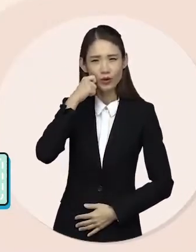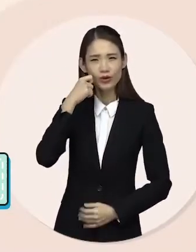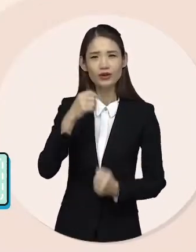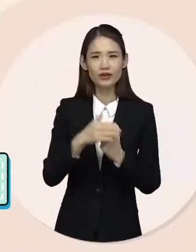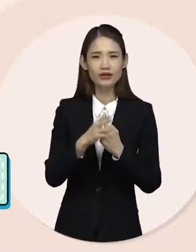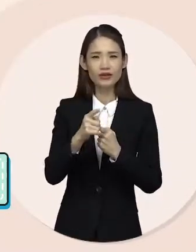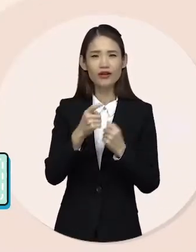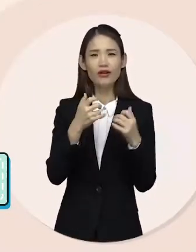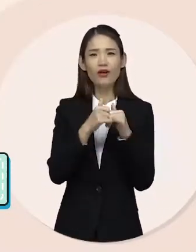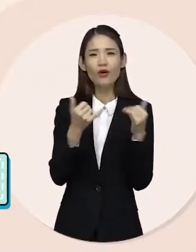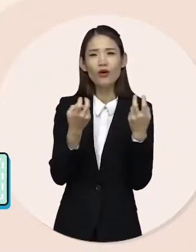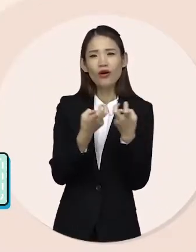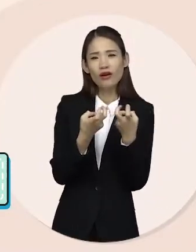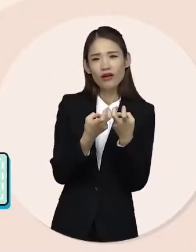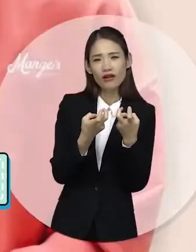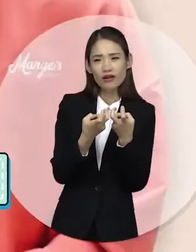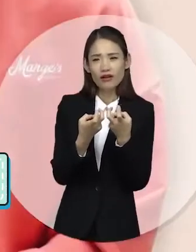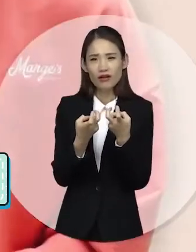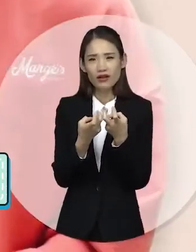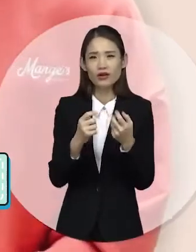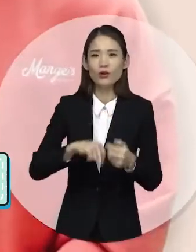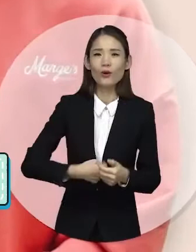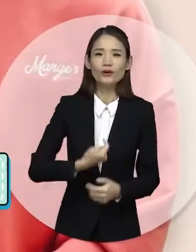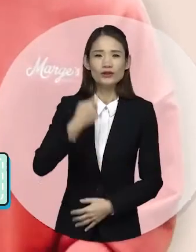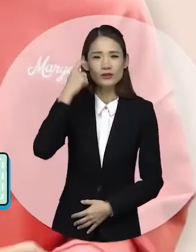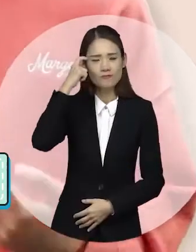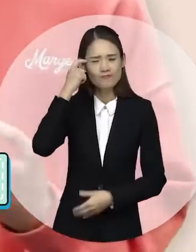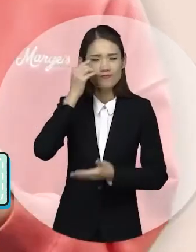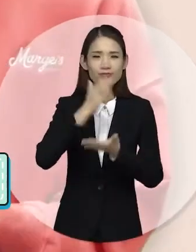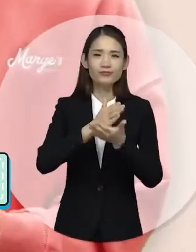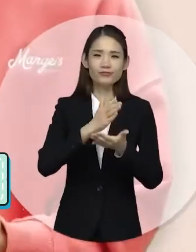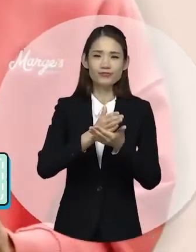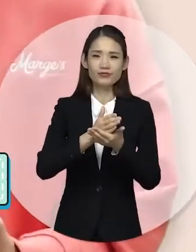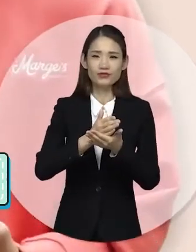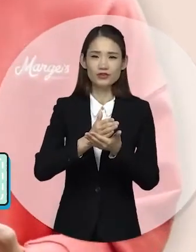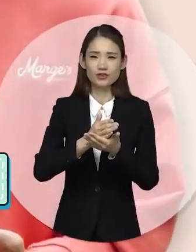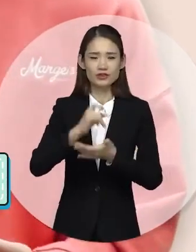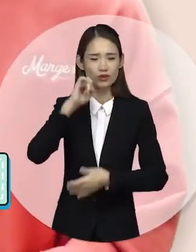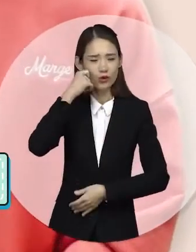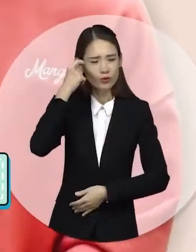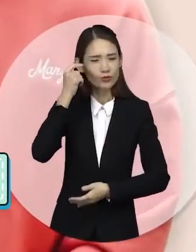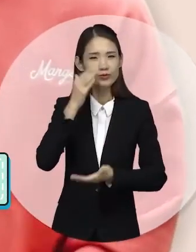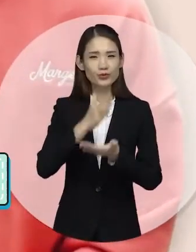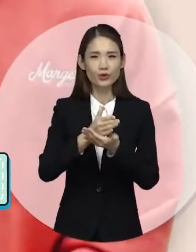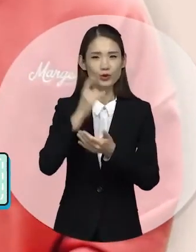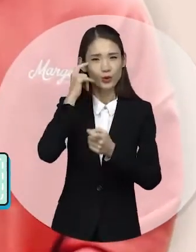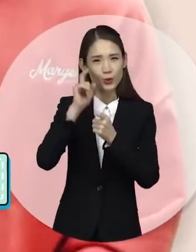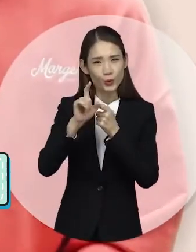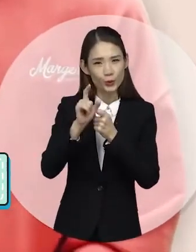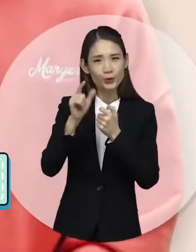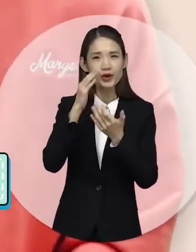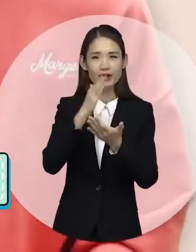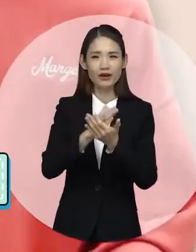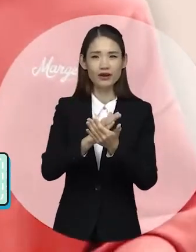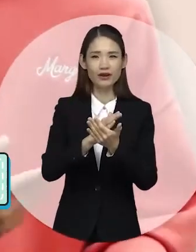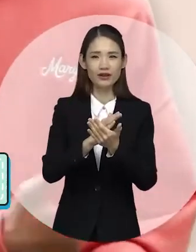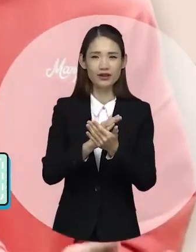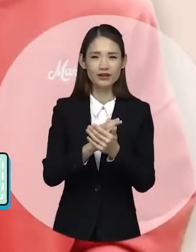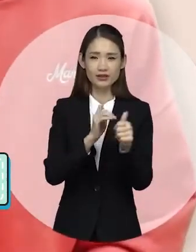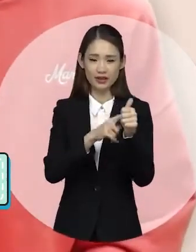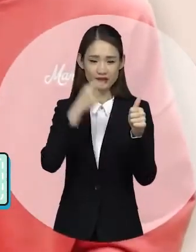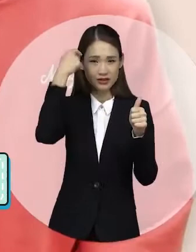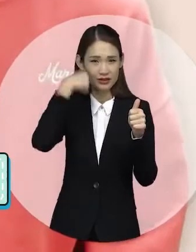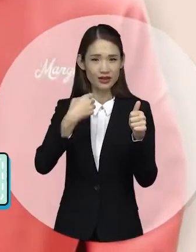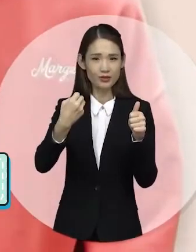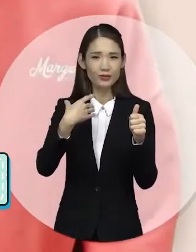너무 어렵다, 저 사람 어떻게 하지? 아 혼자 너무 많이 생각하고 어려워하고 고민하고, 근데 또 그게